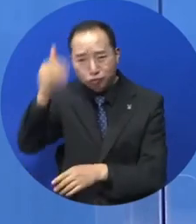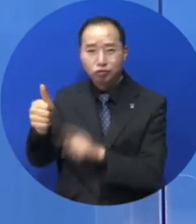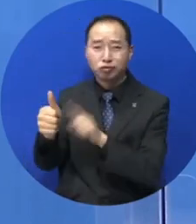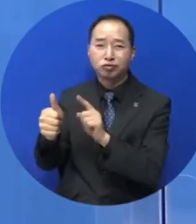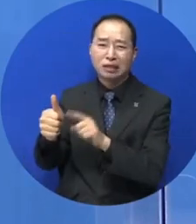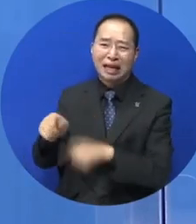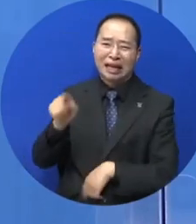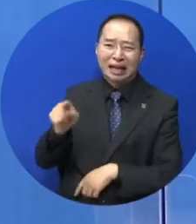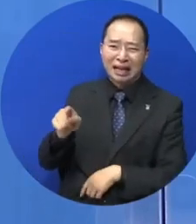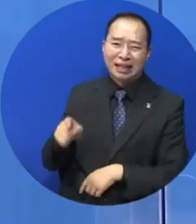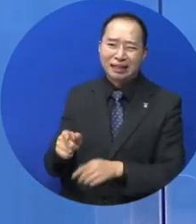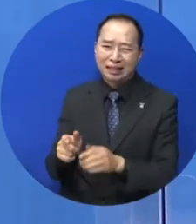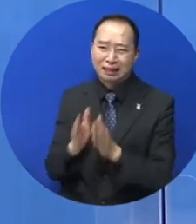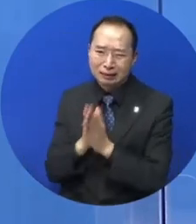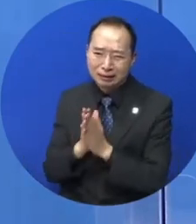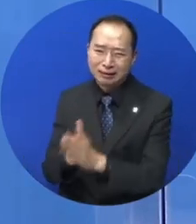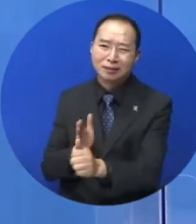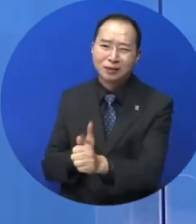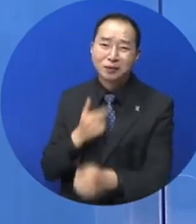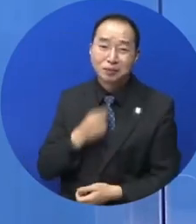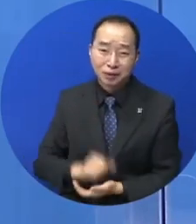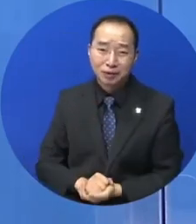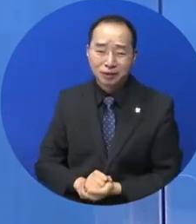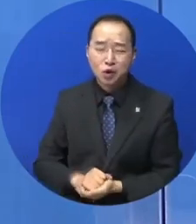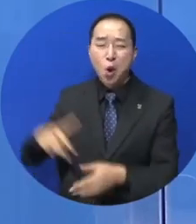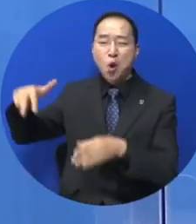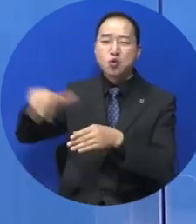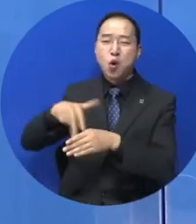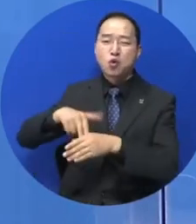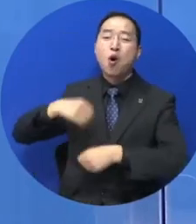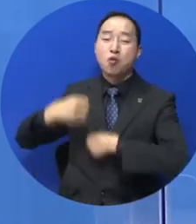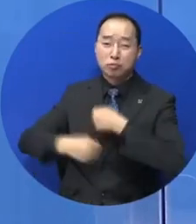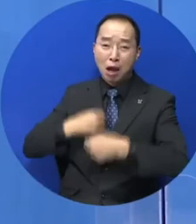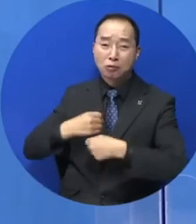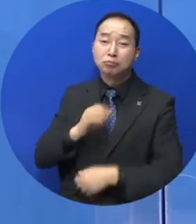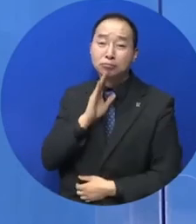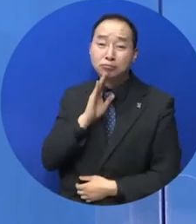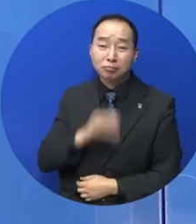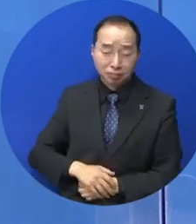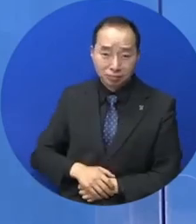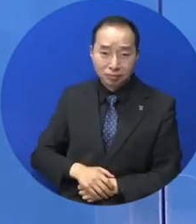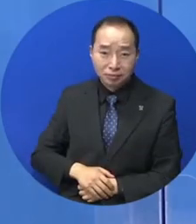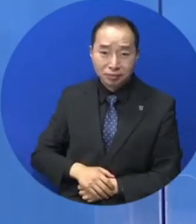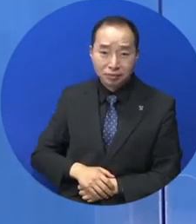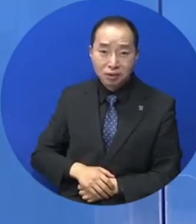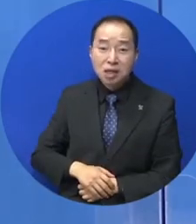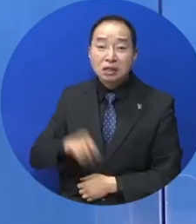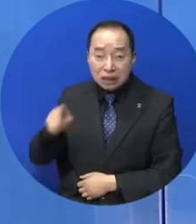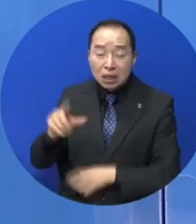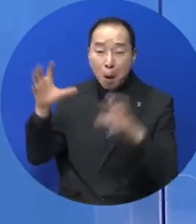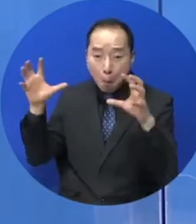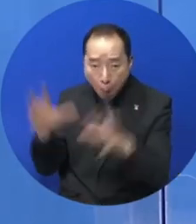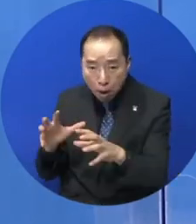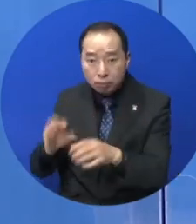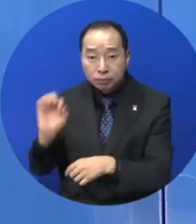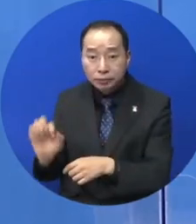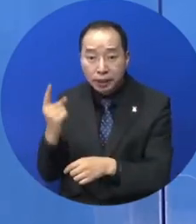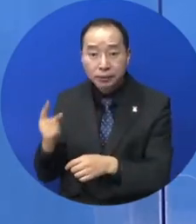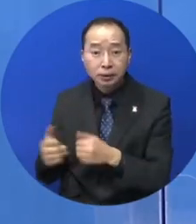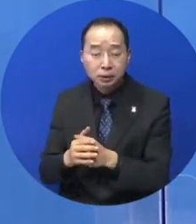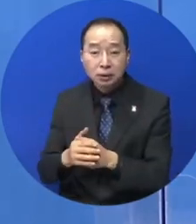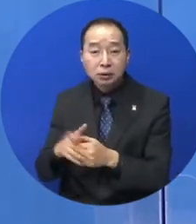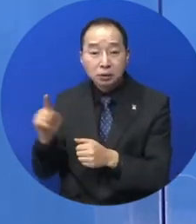한번 호소를 드리고 싶어요. 종교의 자유는 보장되어야 되지만 이 종교 모임으로 인해서 이